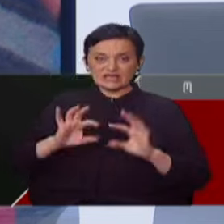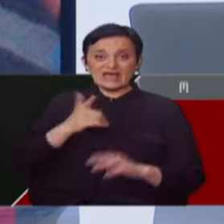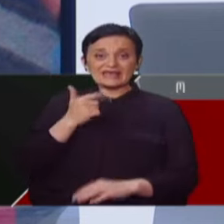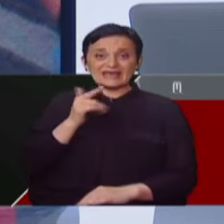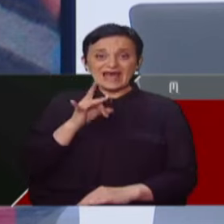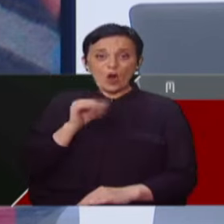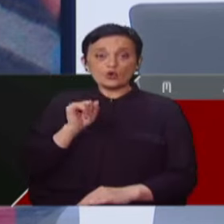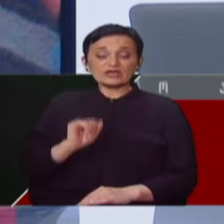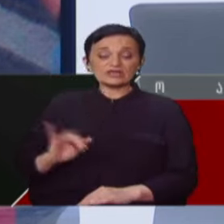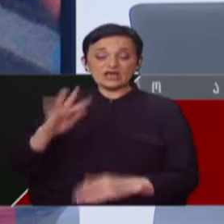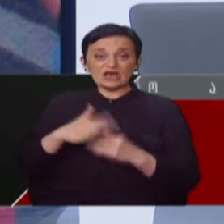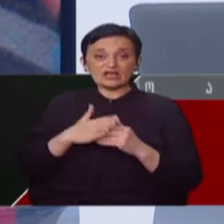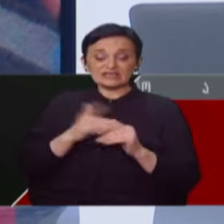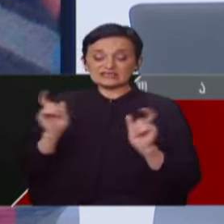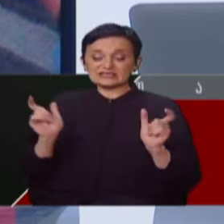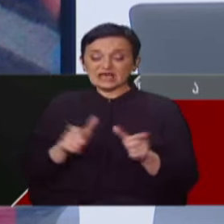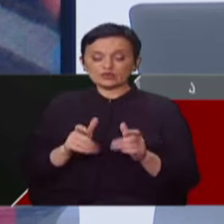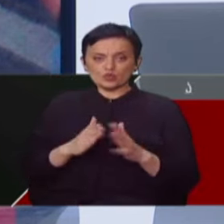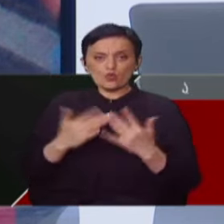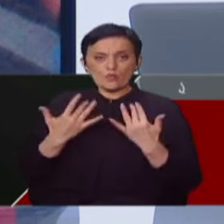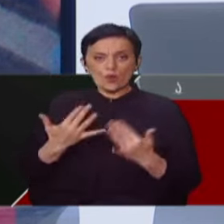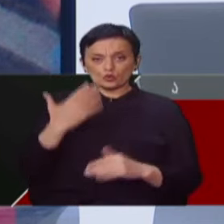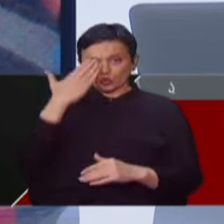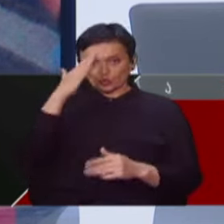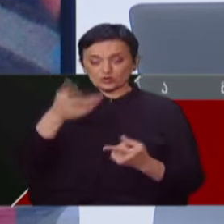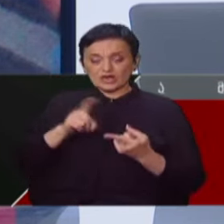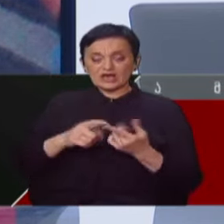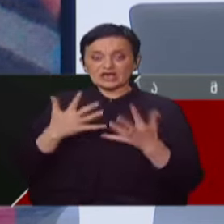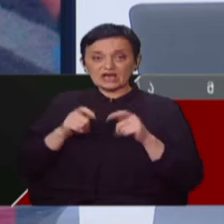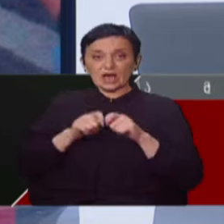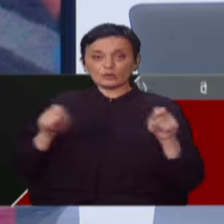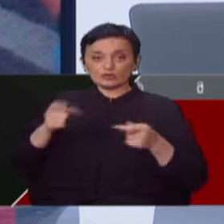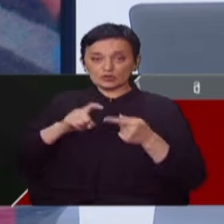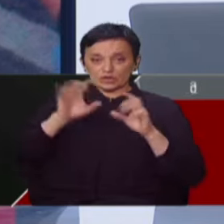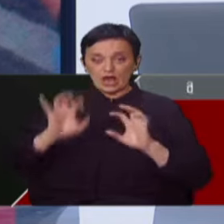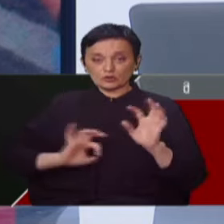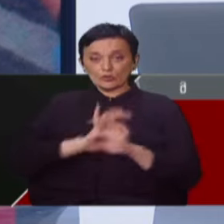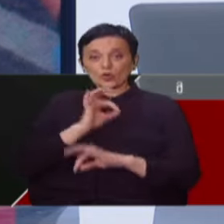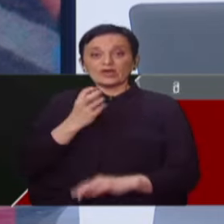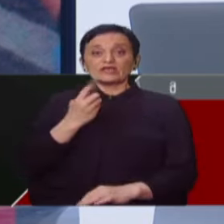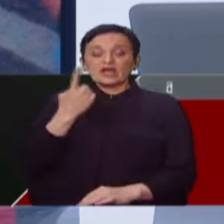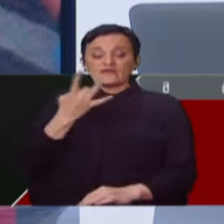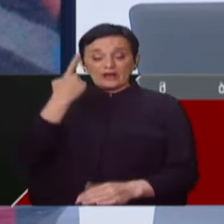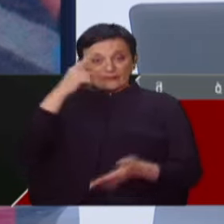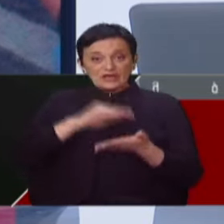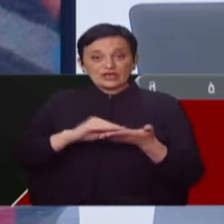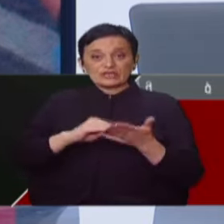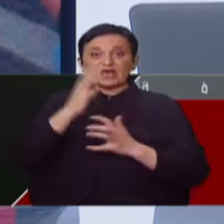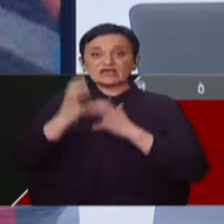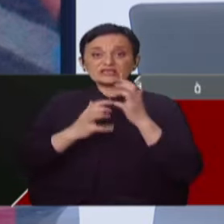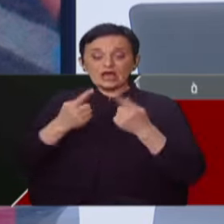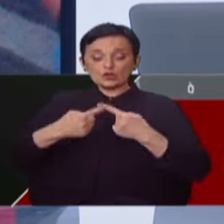გაური დასავლეთისგან სანქციების დაწესებას მოითხოვს. უცხოური გავლენის გამჭვირვალობის შესახებ კანონპროექტის კიდევ ერთხელ ინიცირება